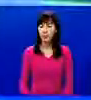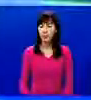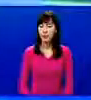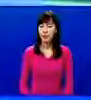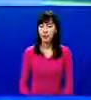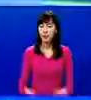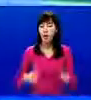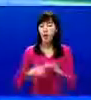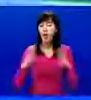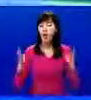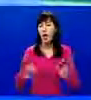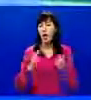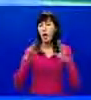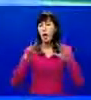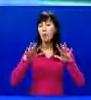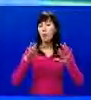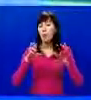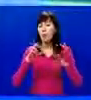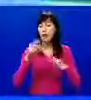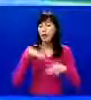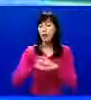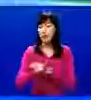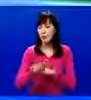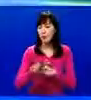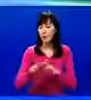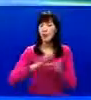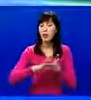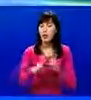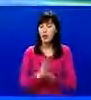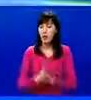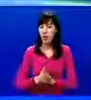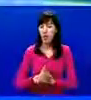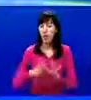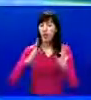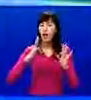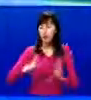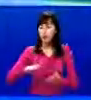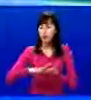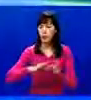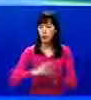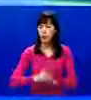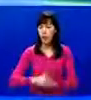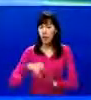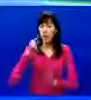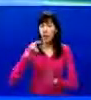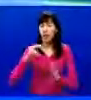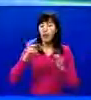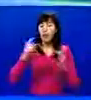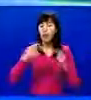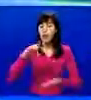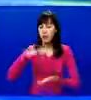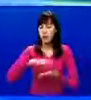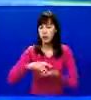В целях обеспечения безопасности и во избежание непредвиденных ситуаций и несчастных случаев в Крещении Господне в кризисном центре